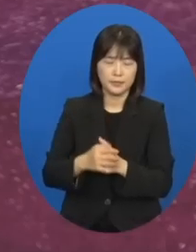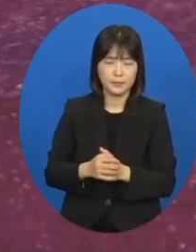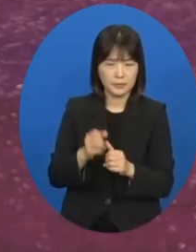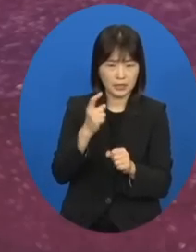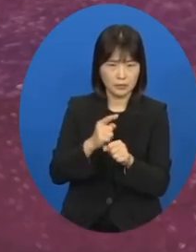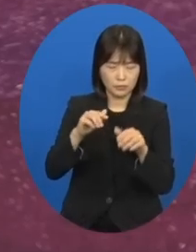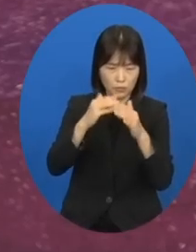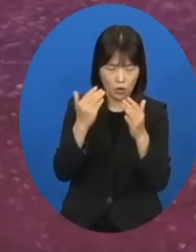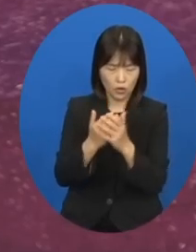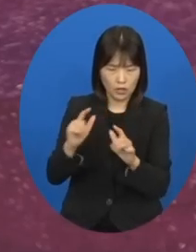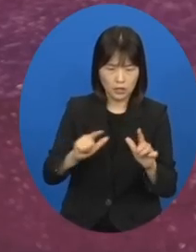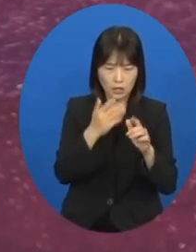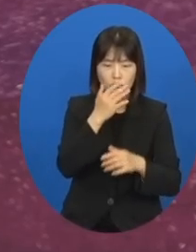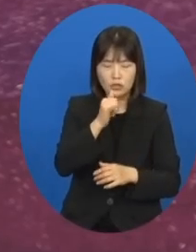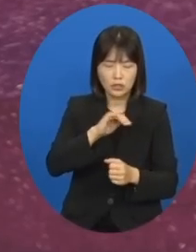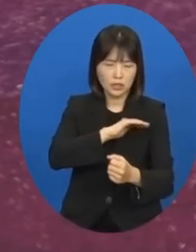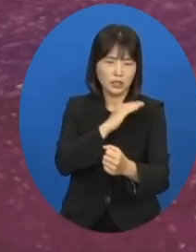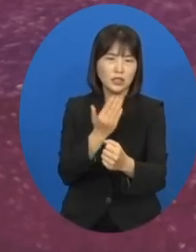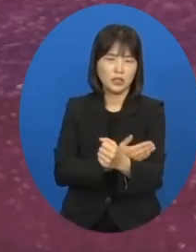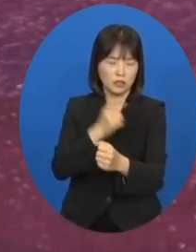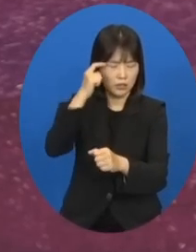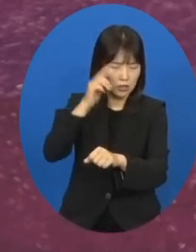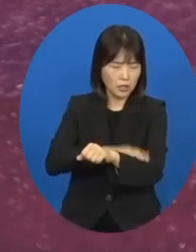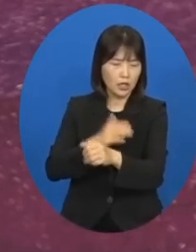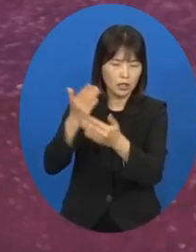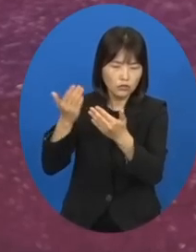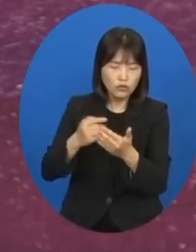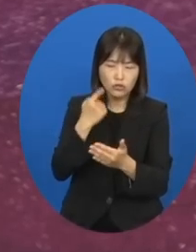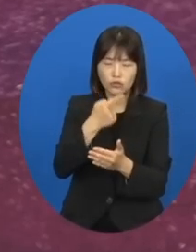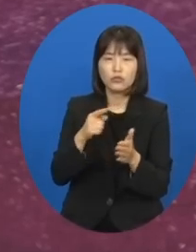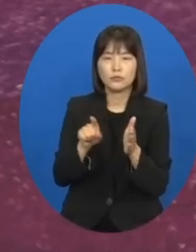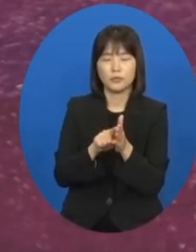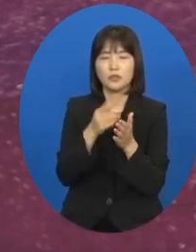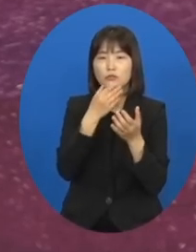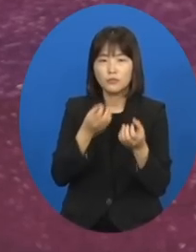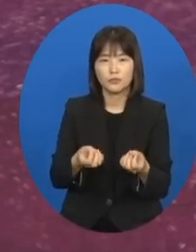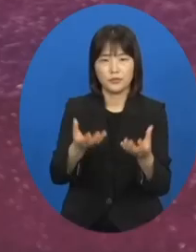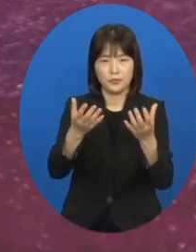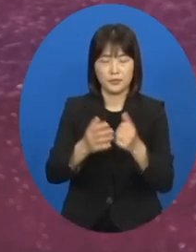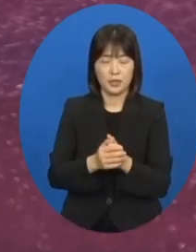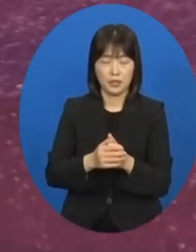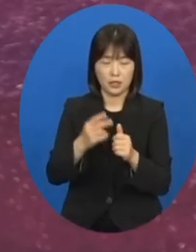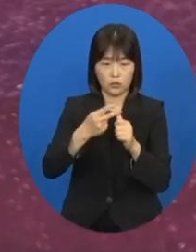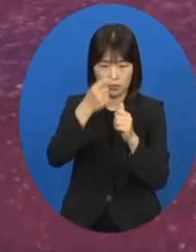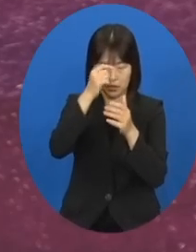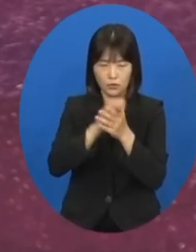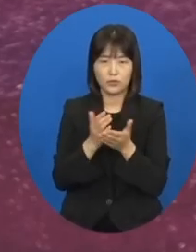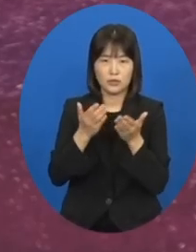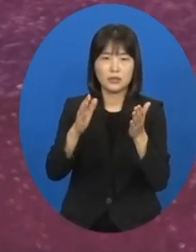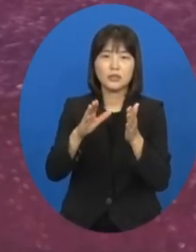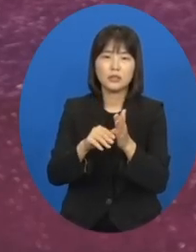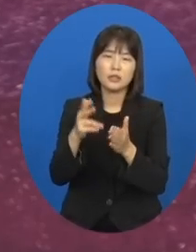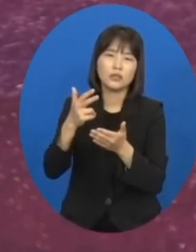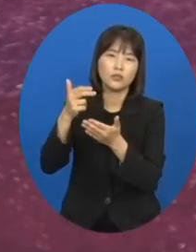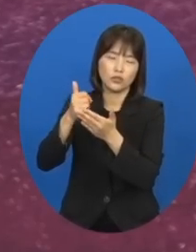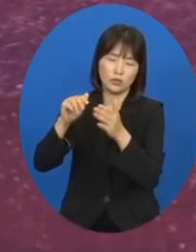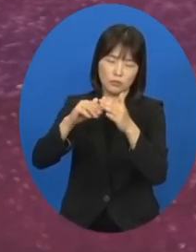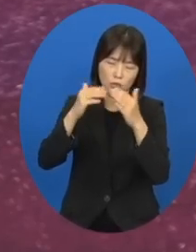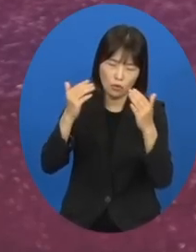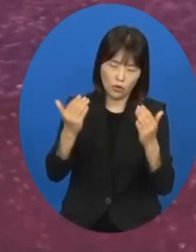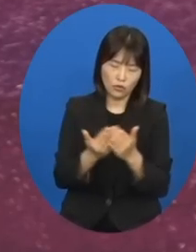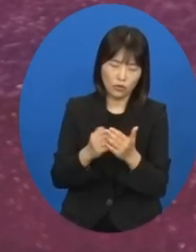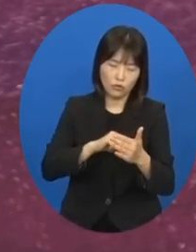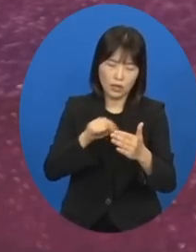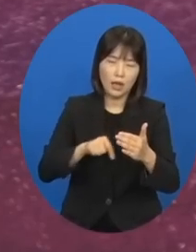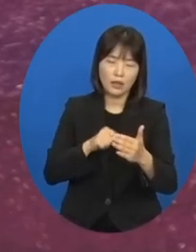것을 살아낼 수 있는 힘과 지혜 능력을 다 주신 줄로 믿으시길 축복합니다 두 번째로 기도할 때에 주님 모든 것을 우리